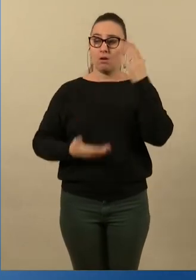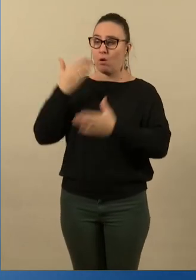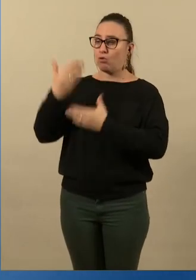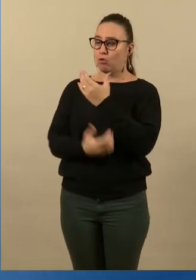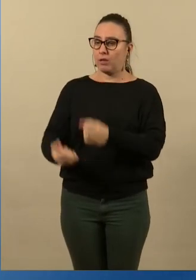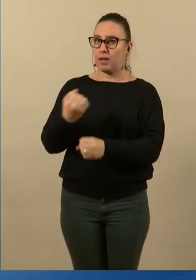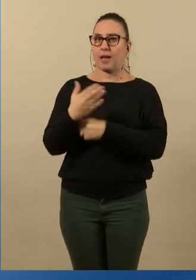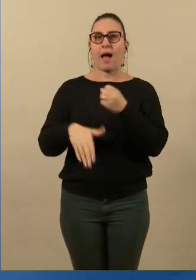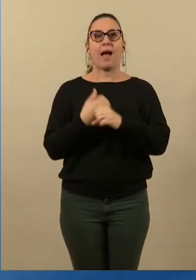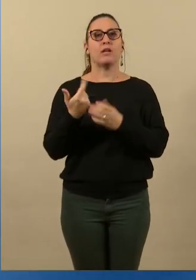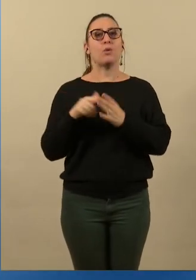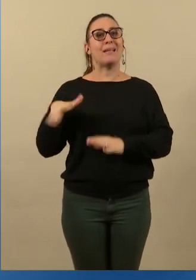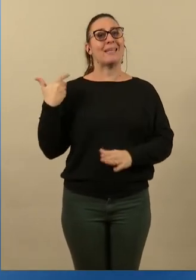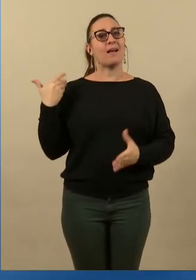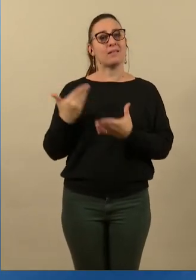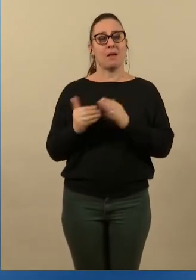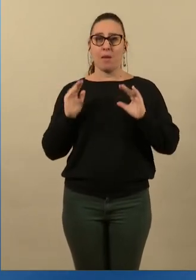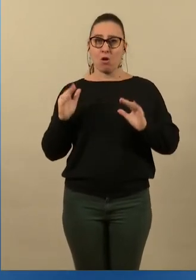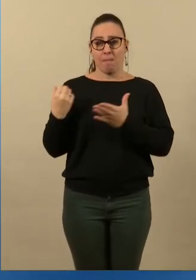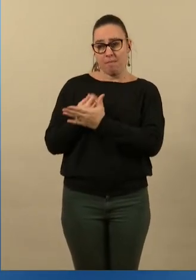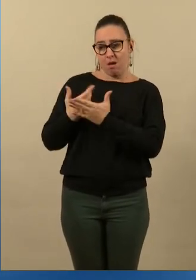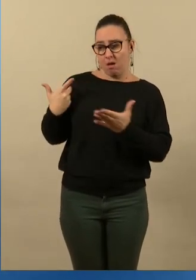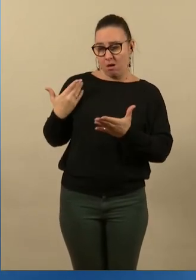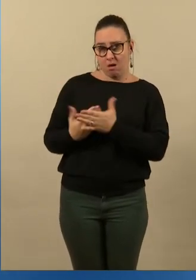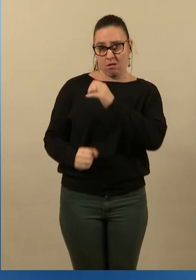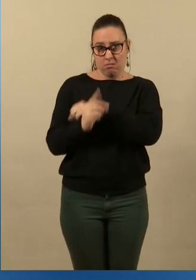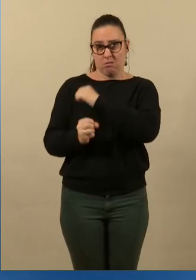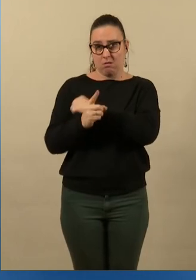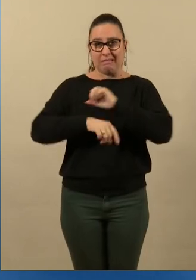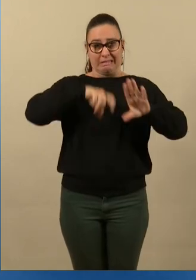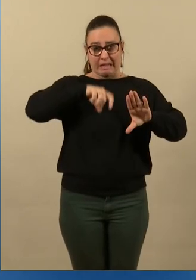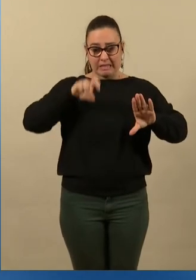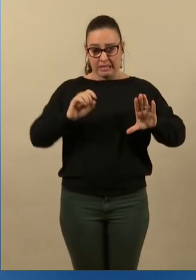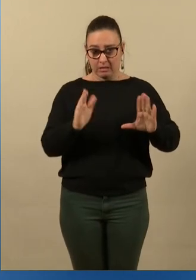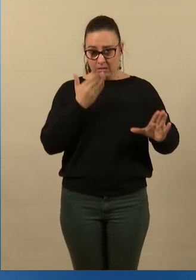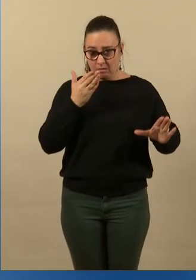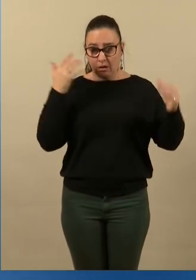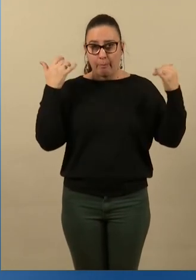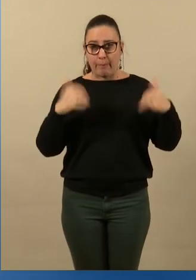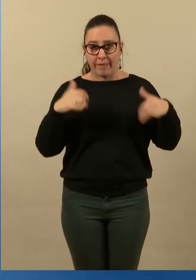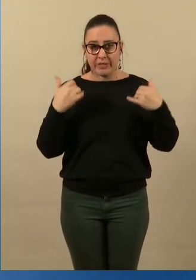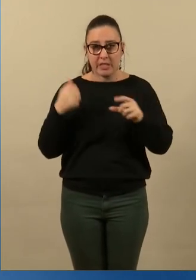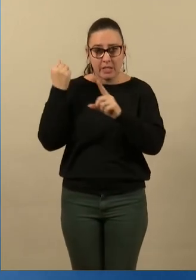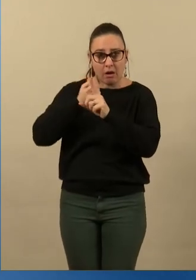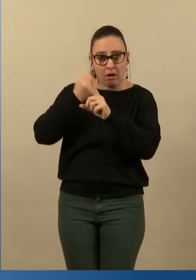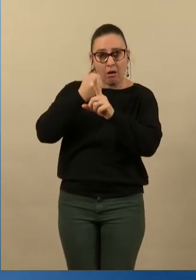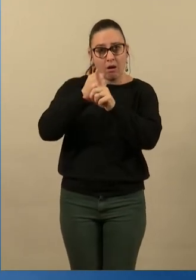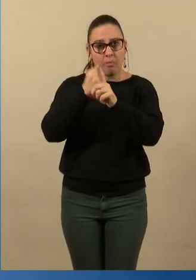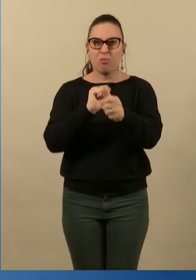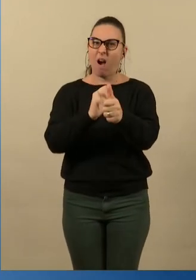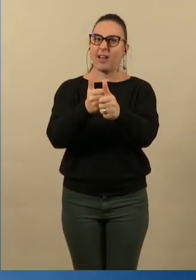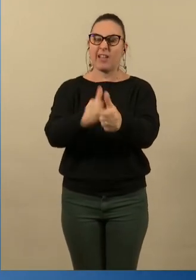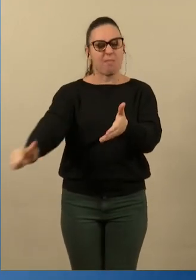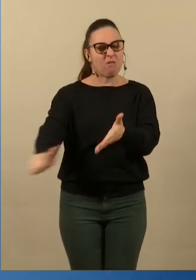2015 et pourtant l'actualité et les statistiques témoignent du long chemin qui reste à parcourir pour